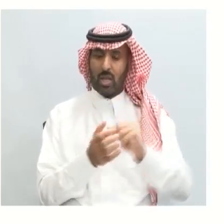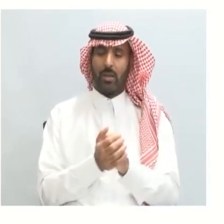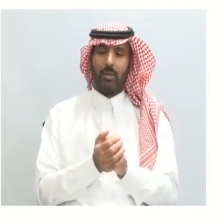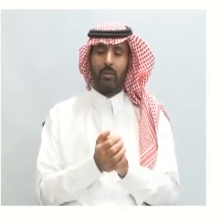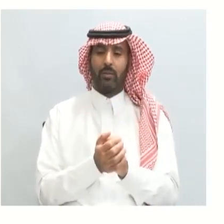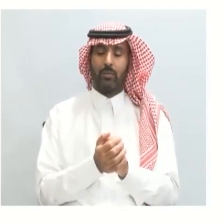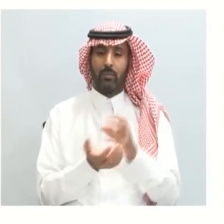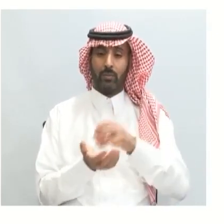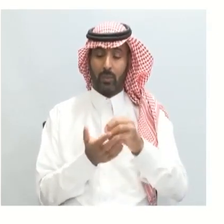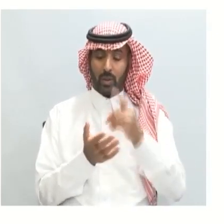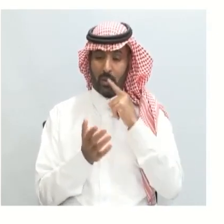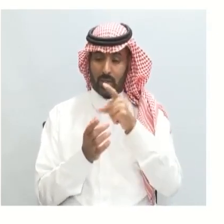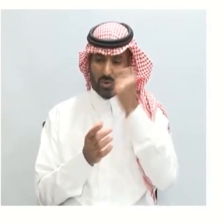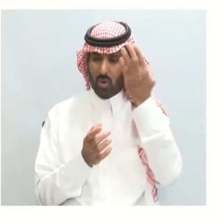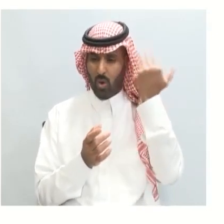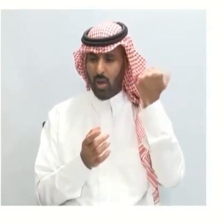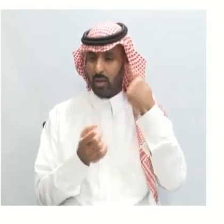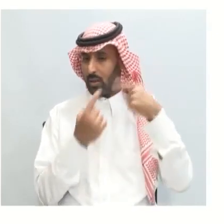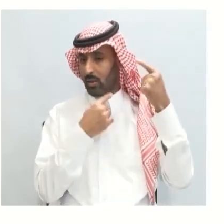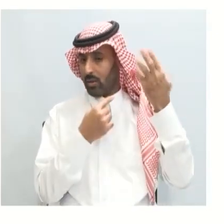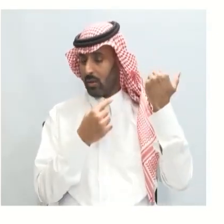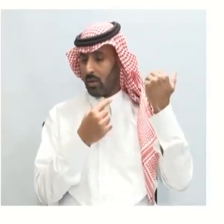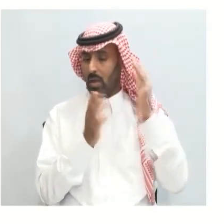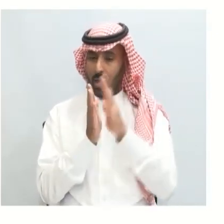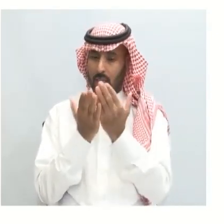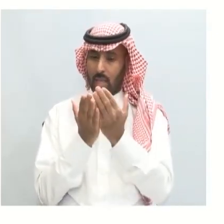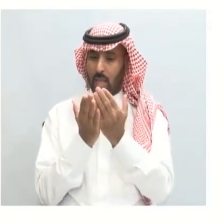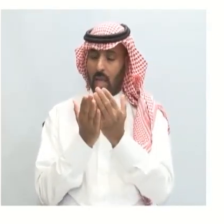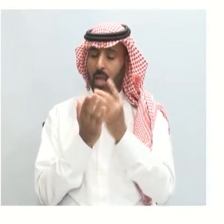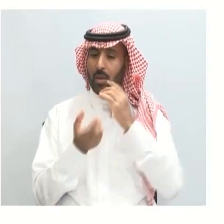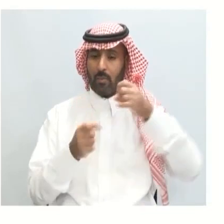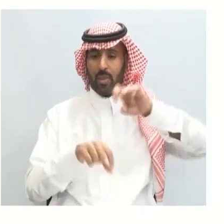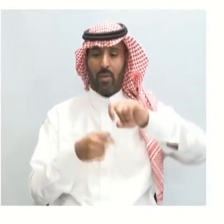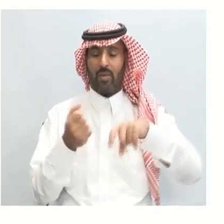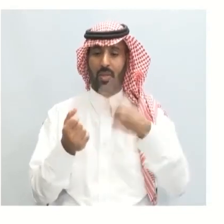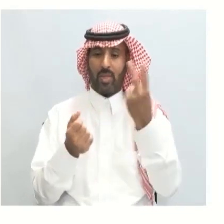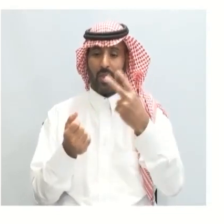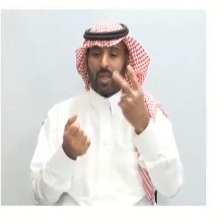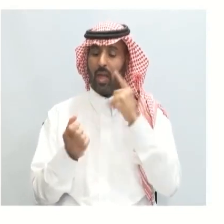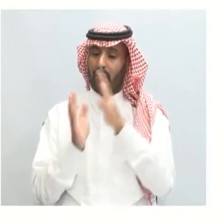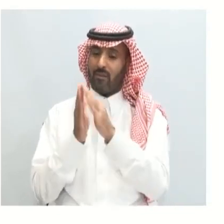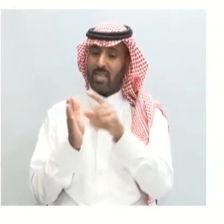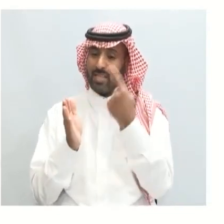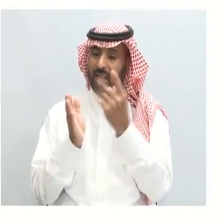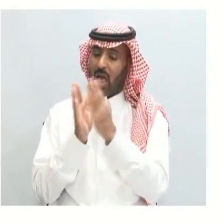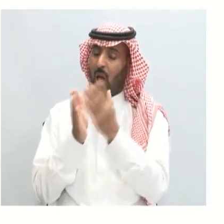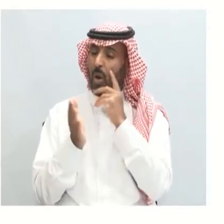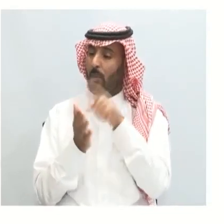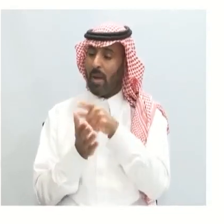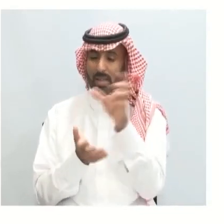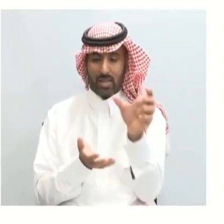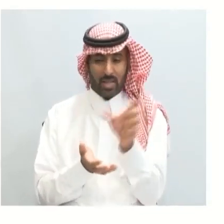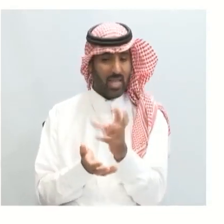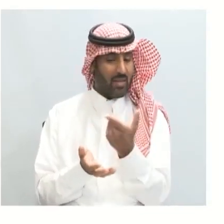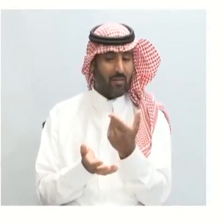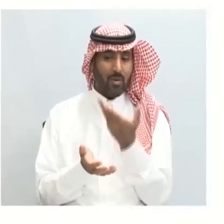اذا من خلال شريط الذكريات استرجع معلوماتك لكتاب كيميا 2 اين في الفصل الاول وهو حالات الماده كذلك في